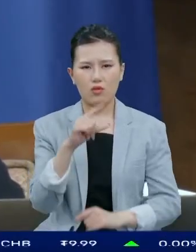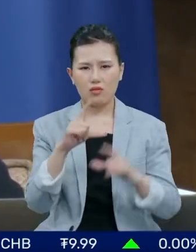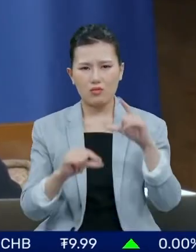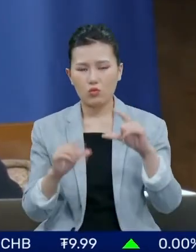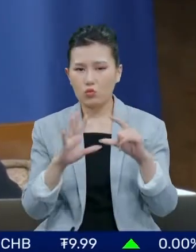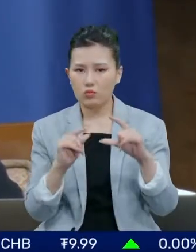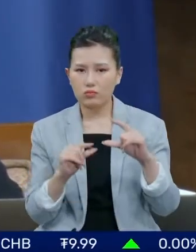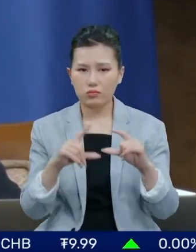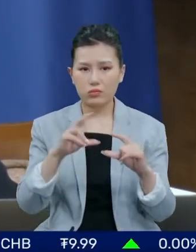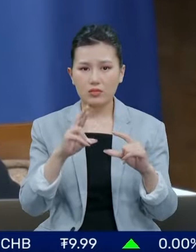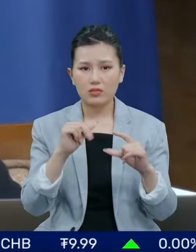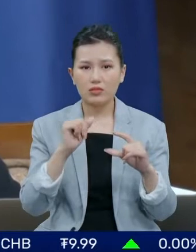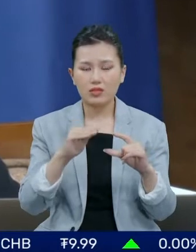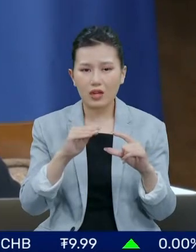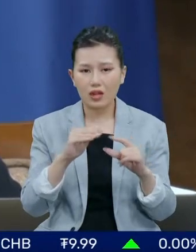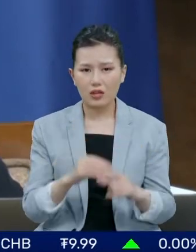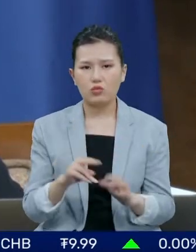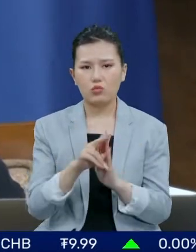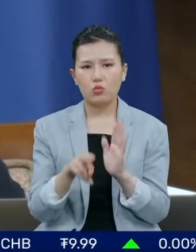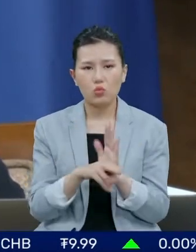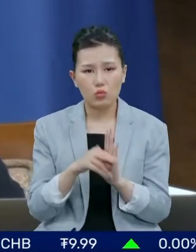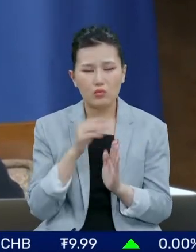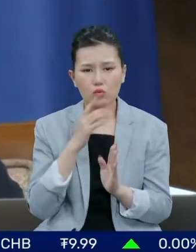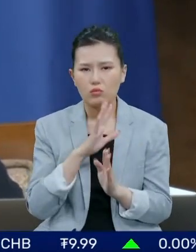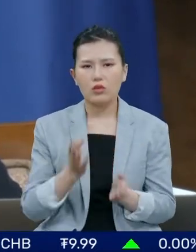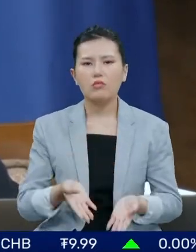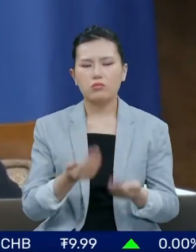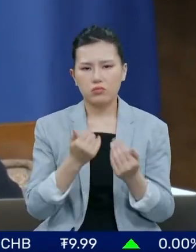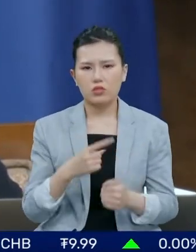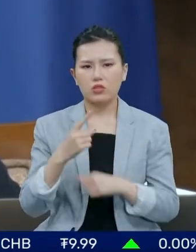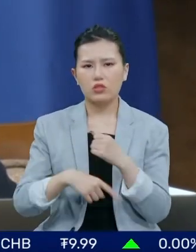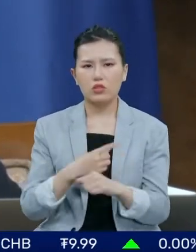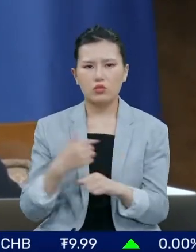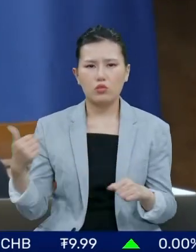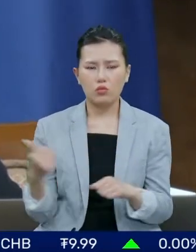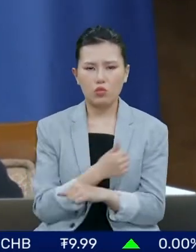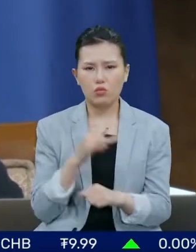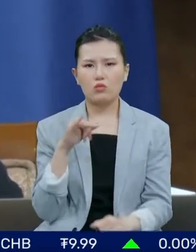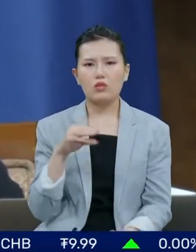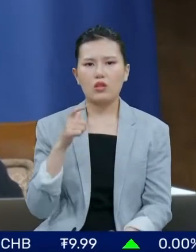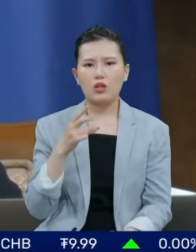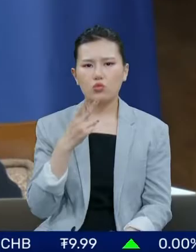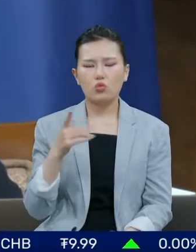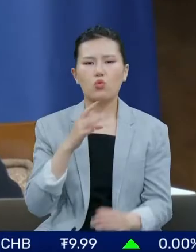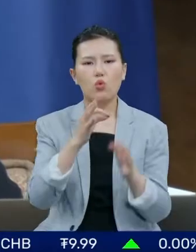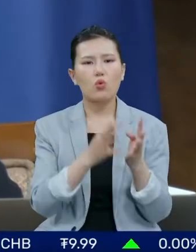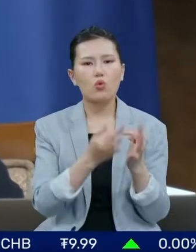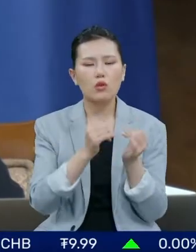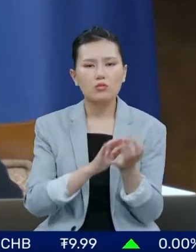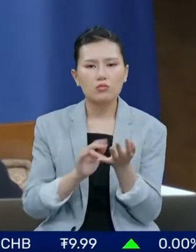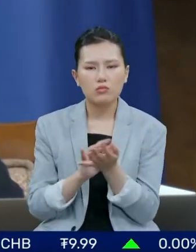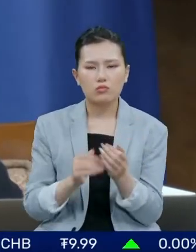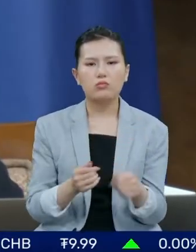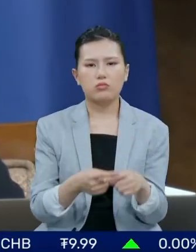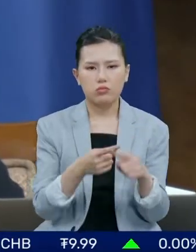жил болгон итгэл зүрэг батлах. 2-р жил болгон инфляцтайгаа уялдуулад тэтгэврийн нэмэх. А хэрвээ энэ хоёрыг хийж чадахгүй бол одоо 2023